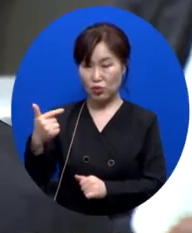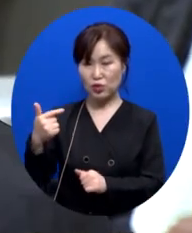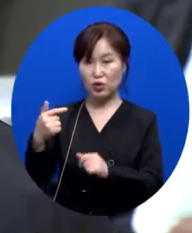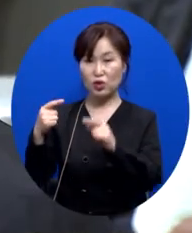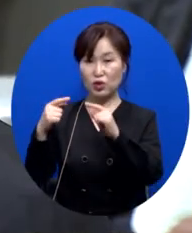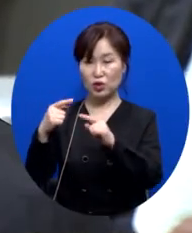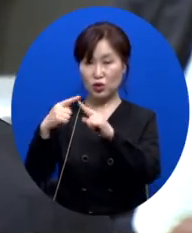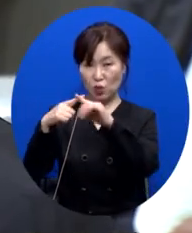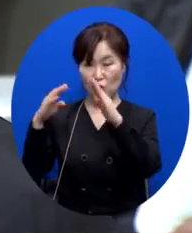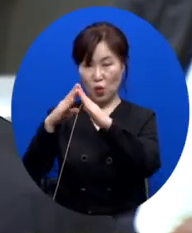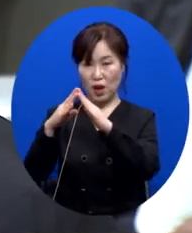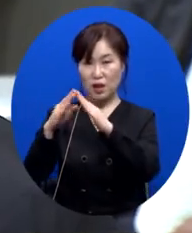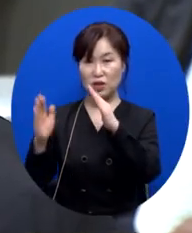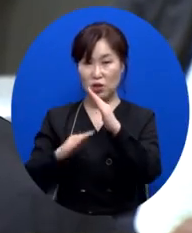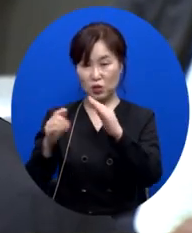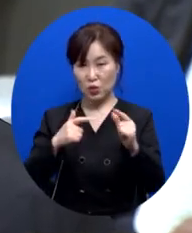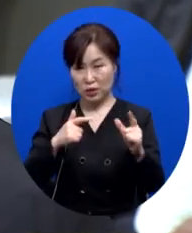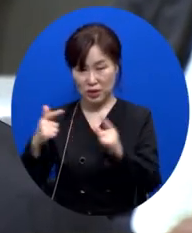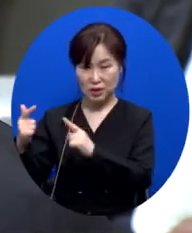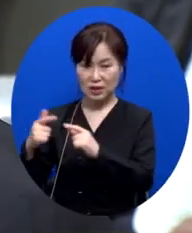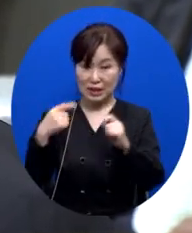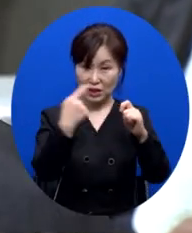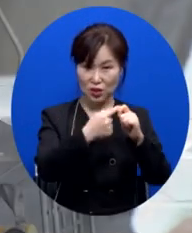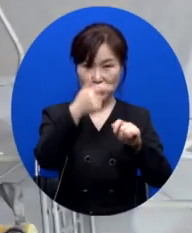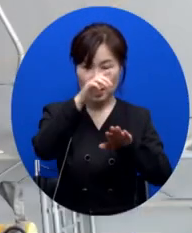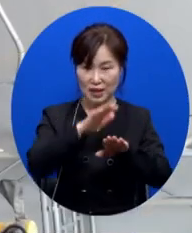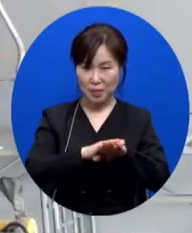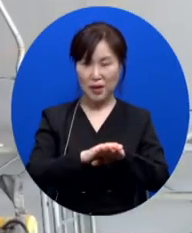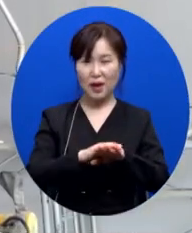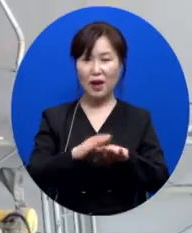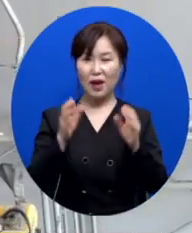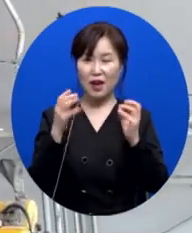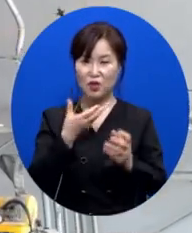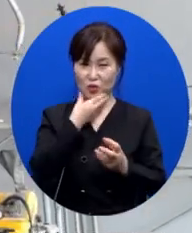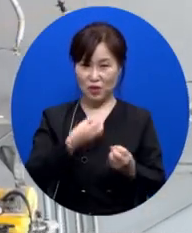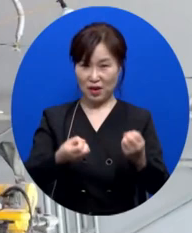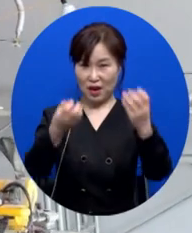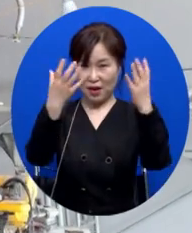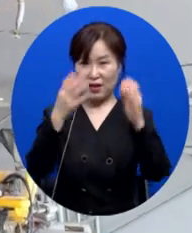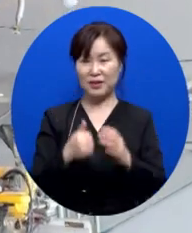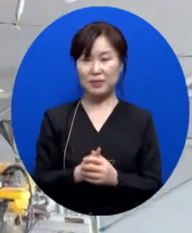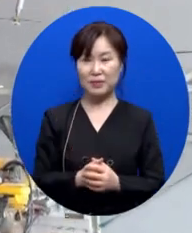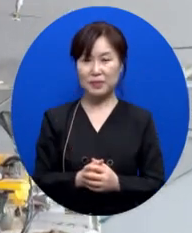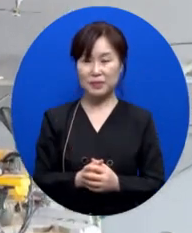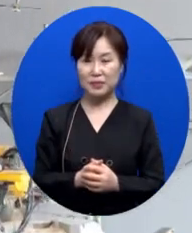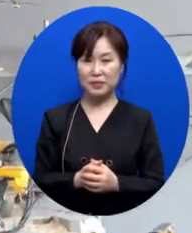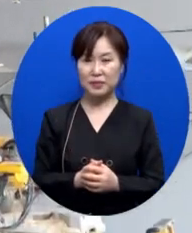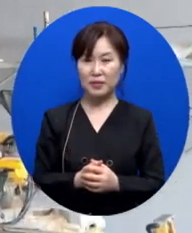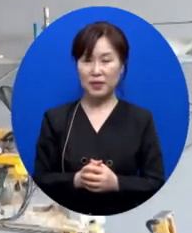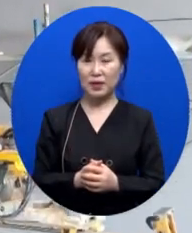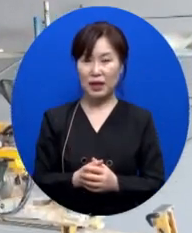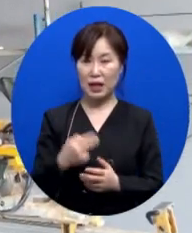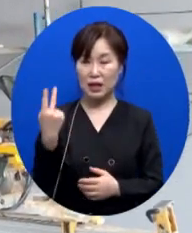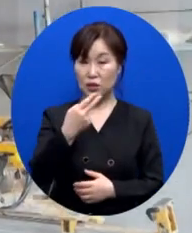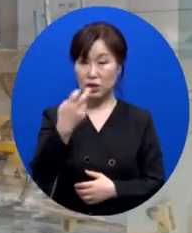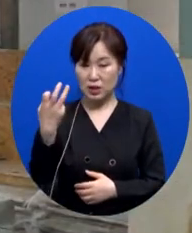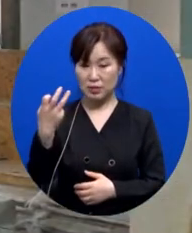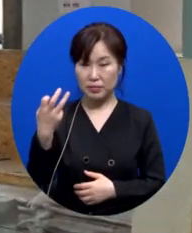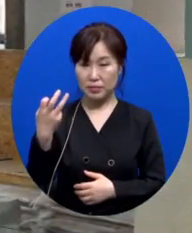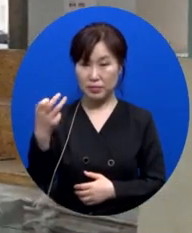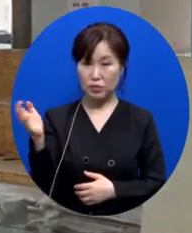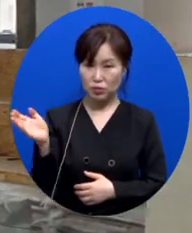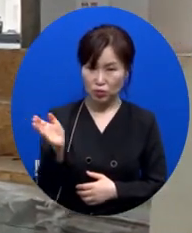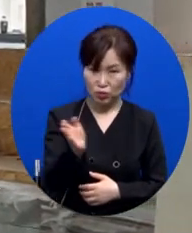참석해 청년교회 시작을 축하했습니다 서 분교 의한 질환 목사와 성도들은 2013년부터